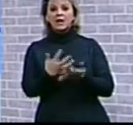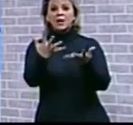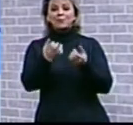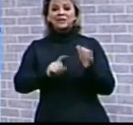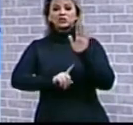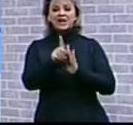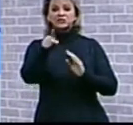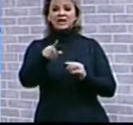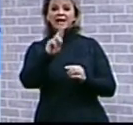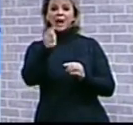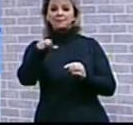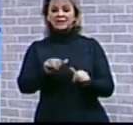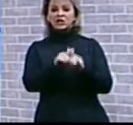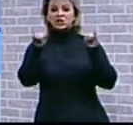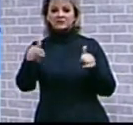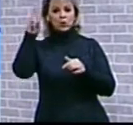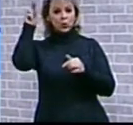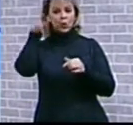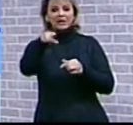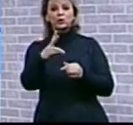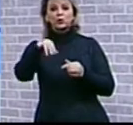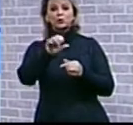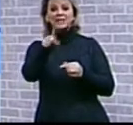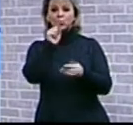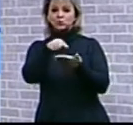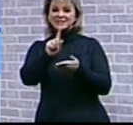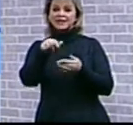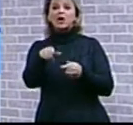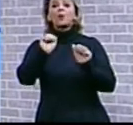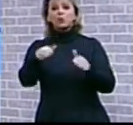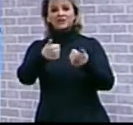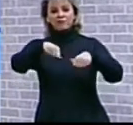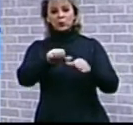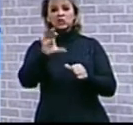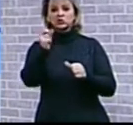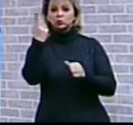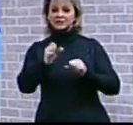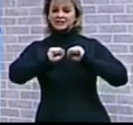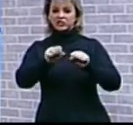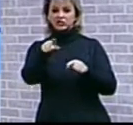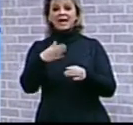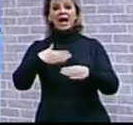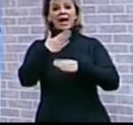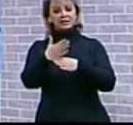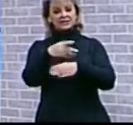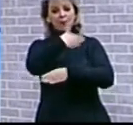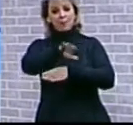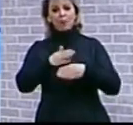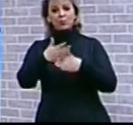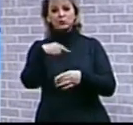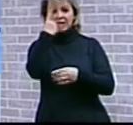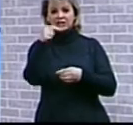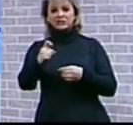Получить начальный капитал на разведение кроликов, нутрий или гусей можно в органах соцзащиты. Адресное пособие на развитие